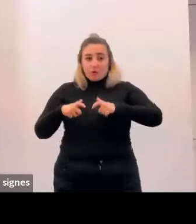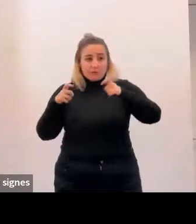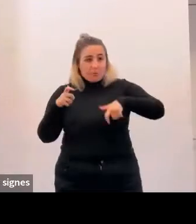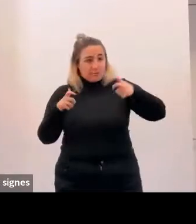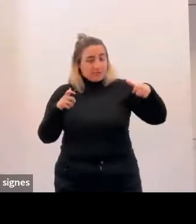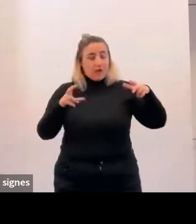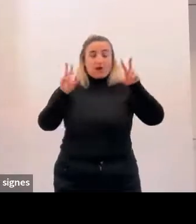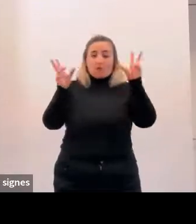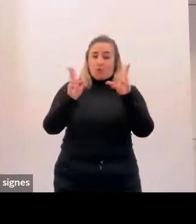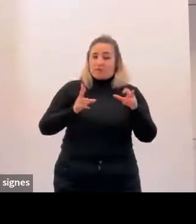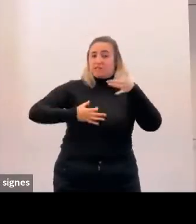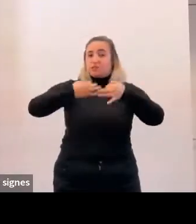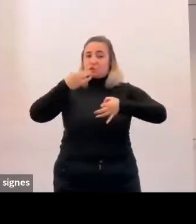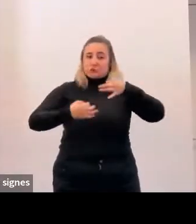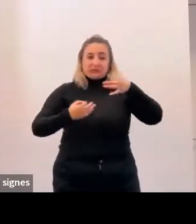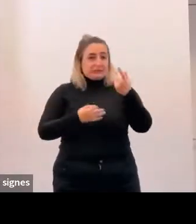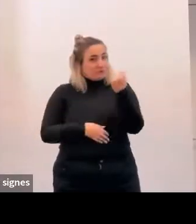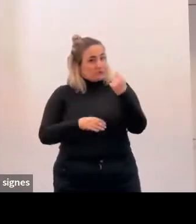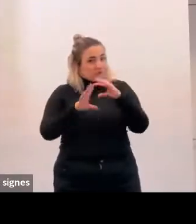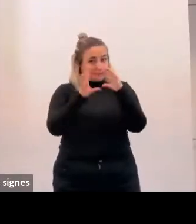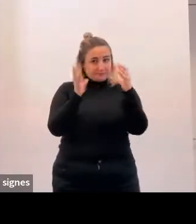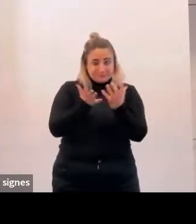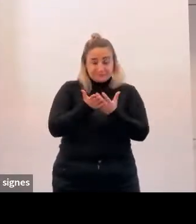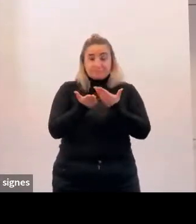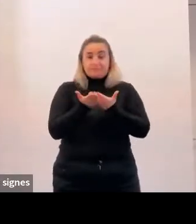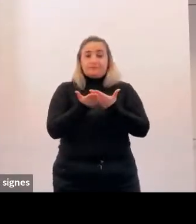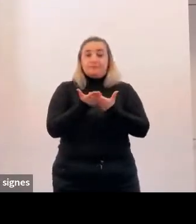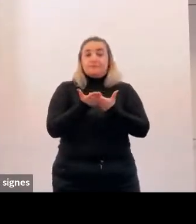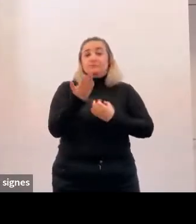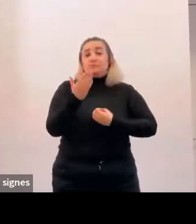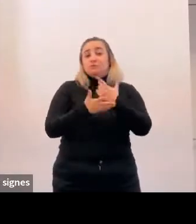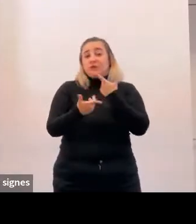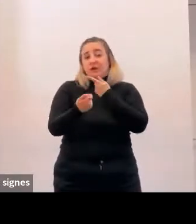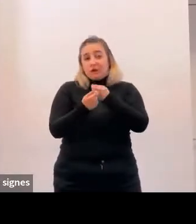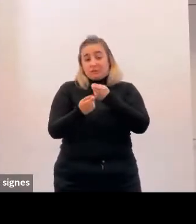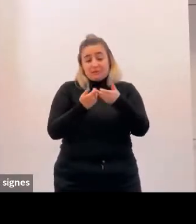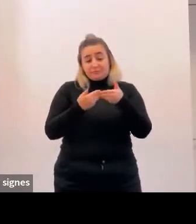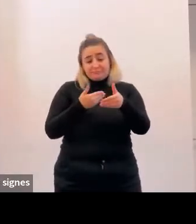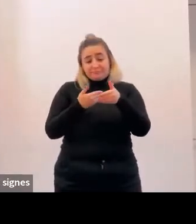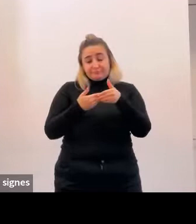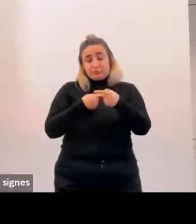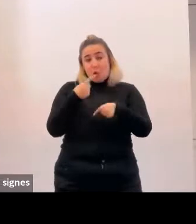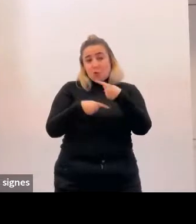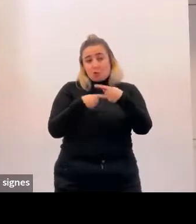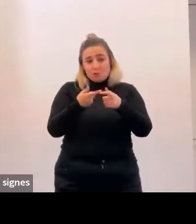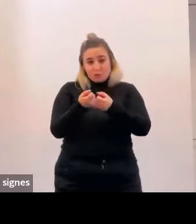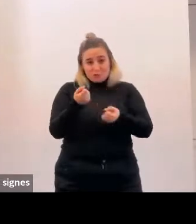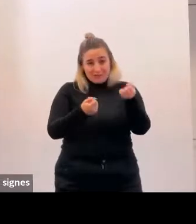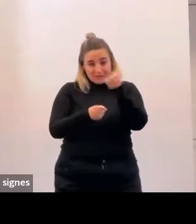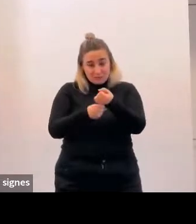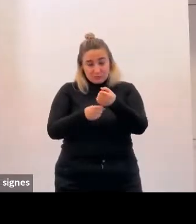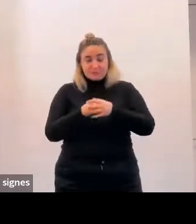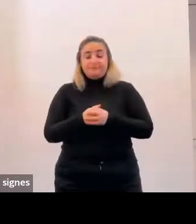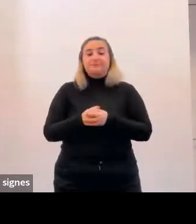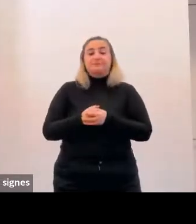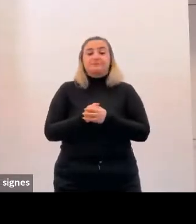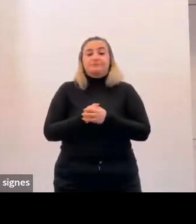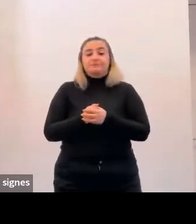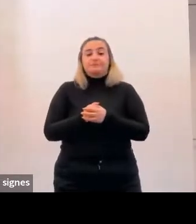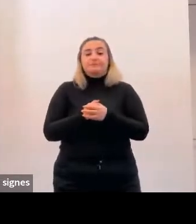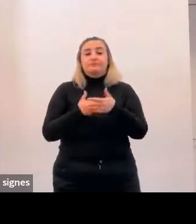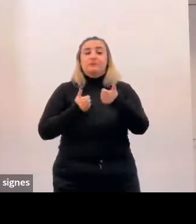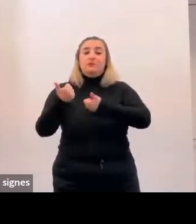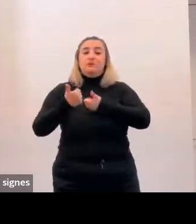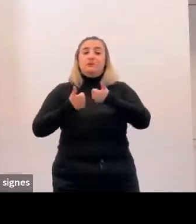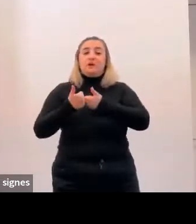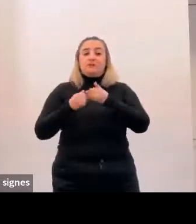informatique, juridique, financière. Ces adaptations se préfigurent actuellement. Elles sont construites conjointement par les